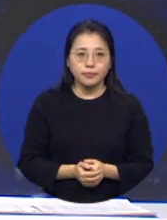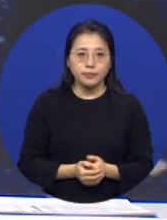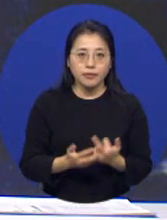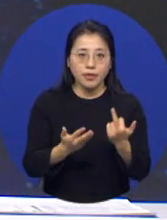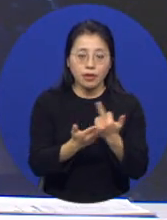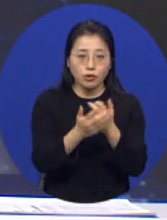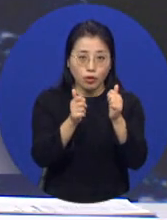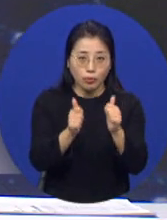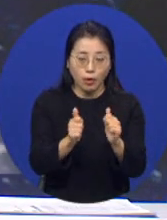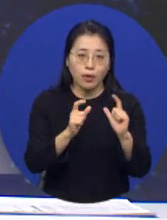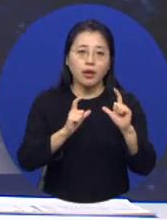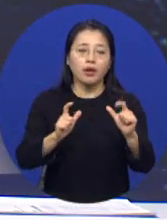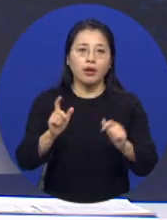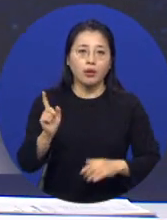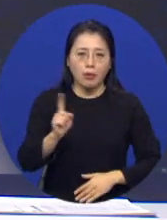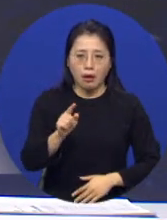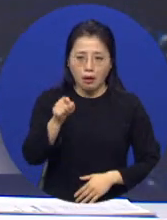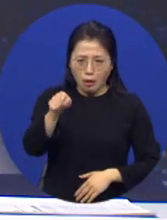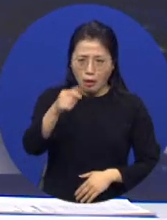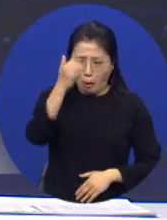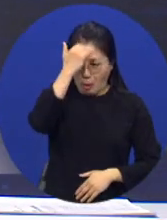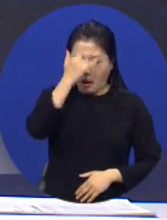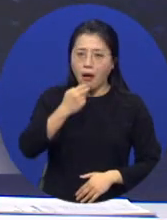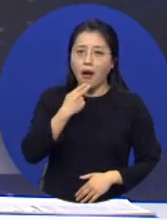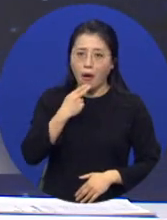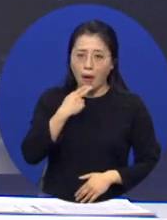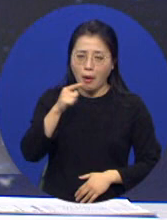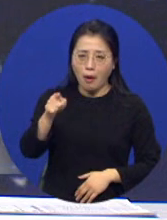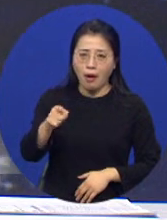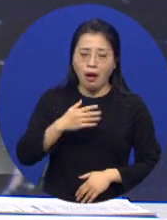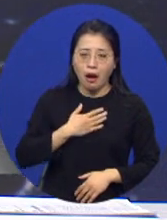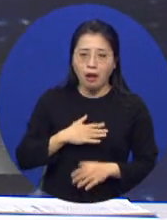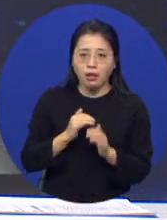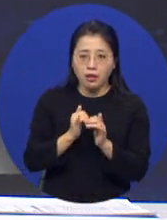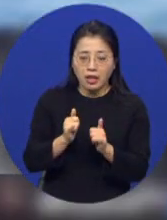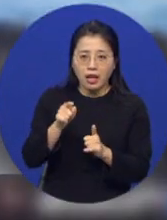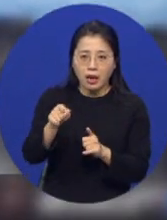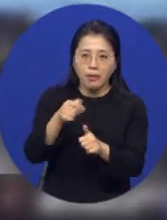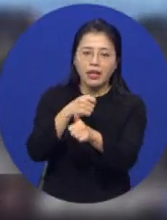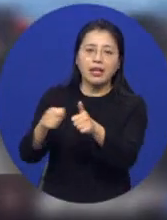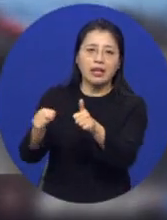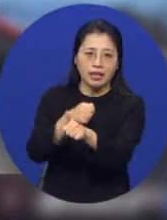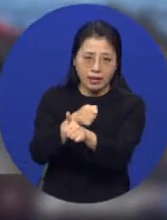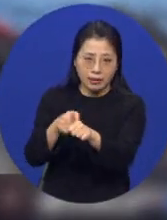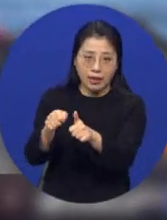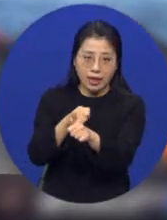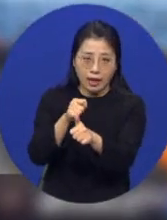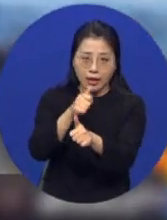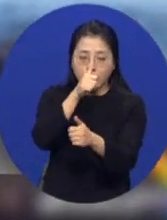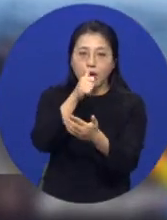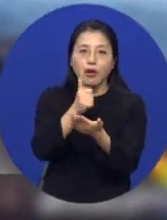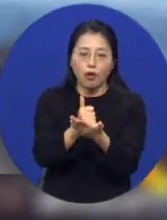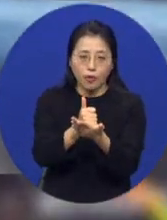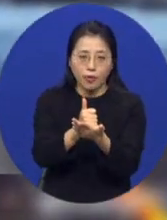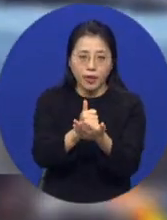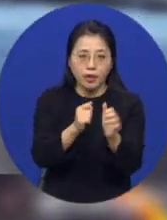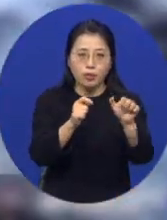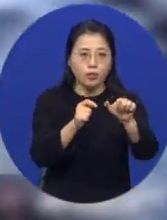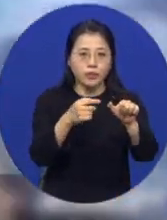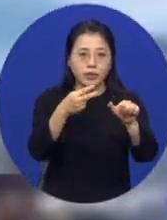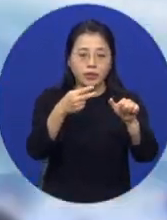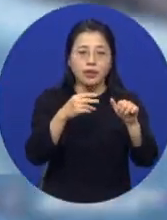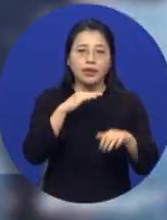제주지방법원 형사 일부는 버릇없이 행동한다는 이유로 알고 지내던 인터넷 방송 진행자를 폭행한 혐의로 기소된